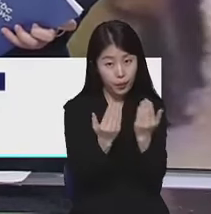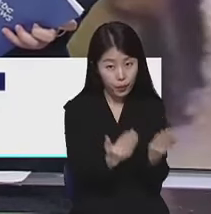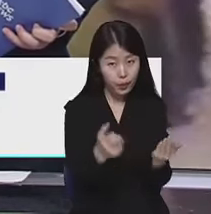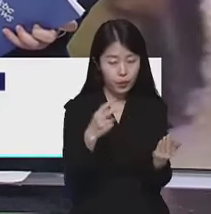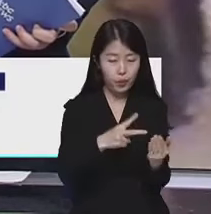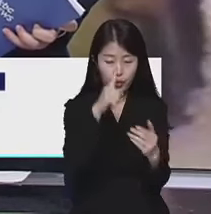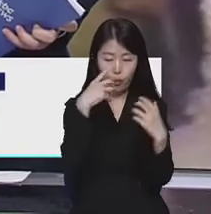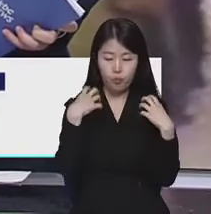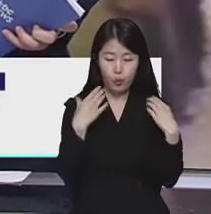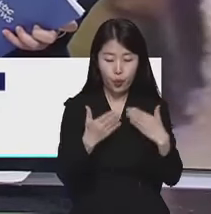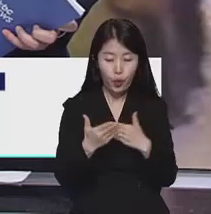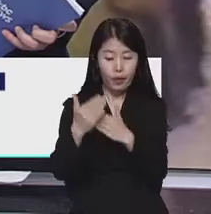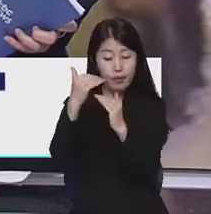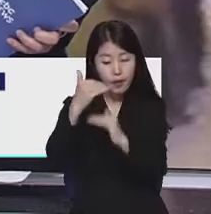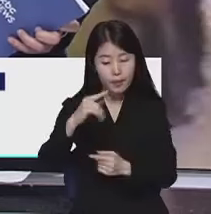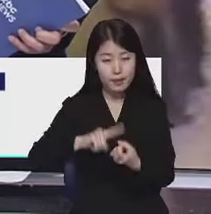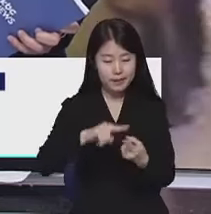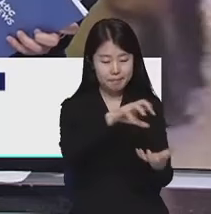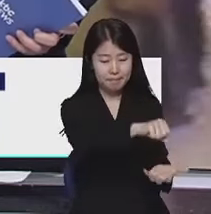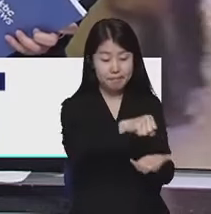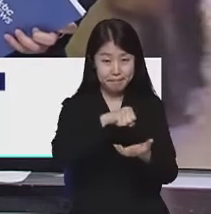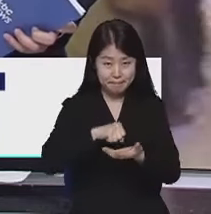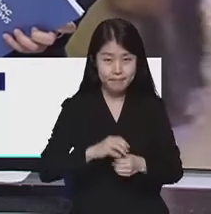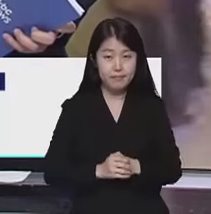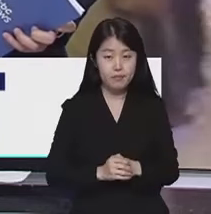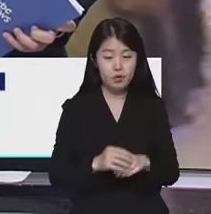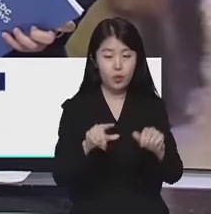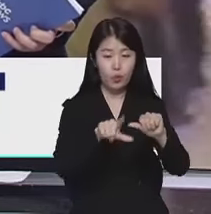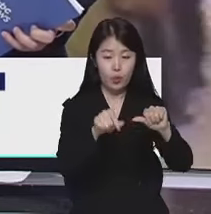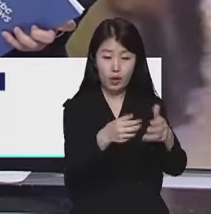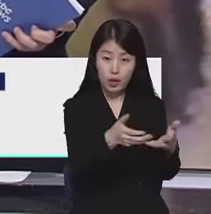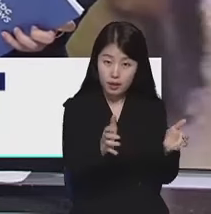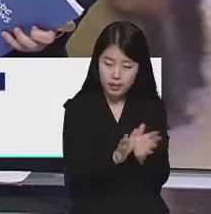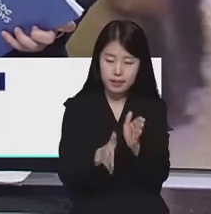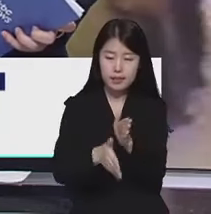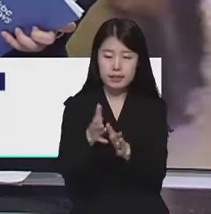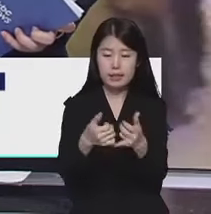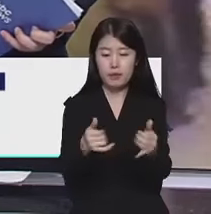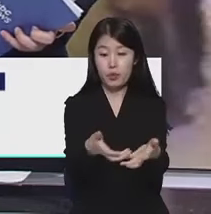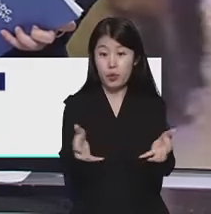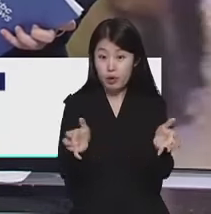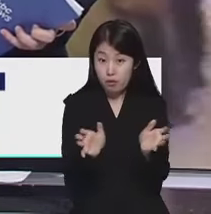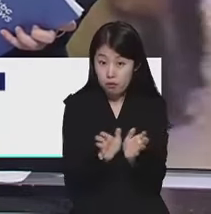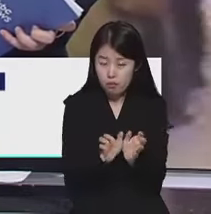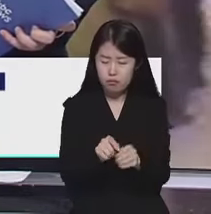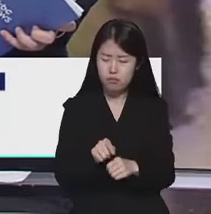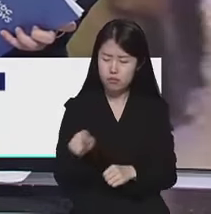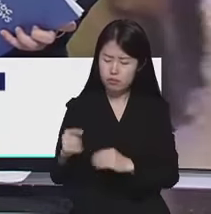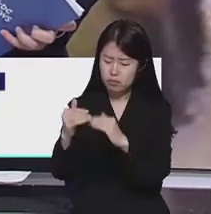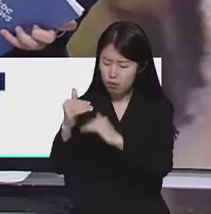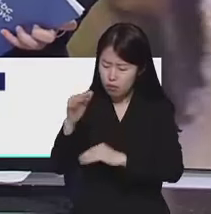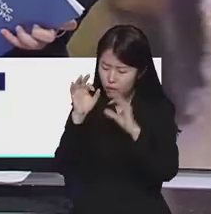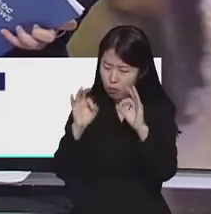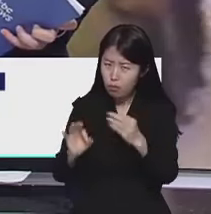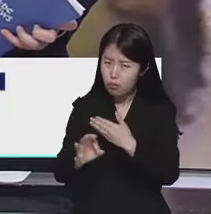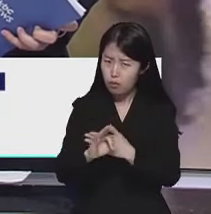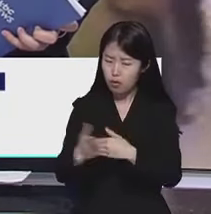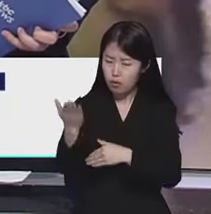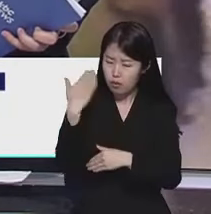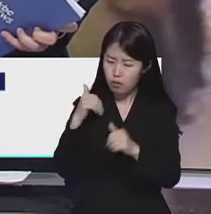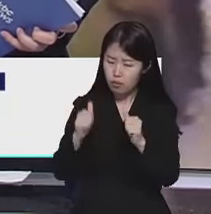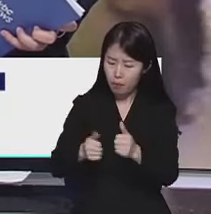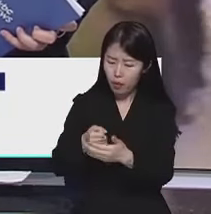권고안에 담을 의견을 수렴했습니다. 5월 단체와 시민사회는 위원회가 낸 보고서엔 기존 조사 내용이나 법원